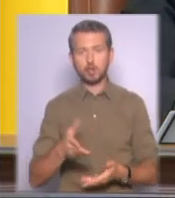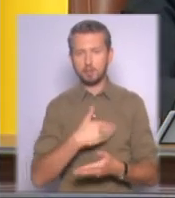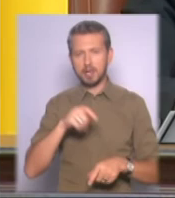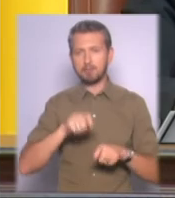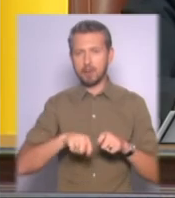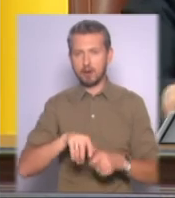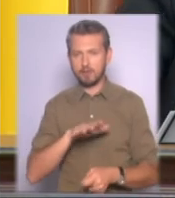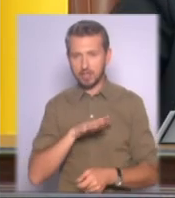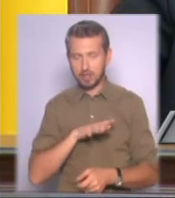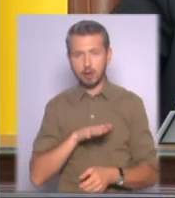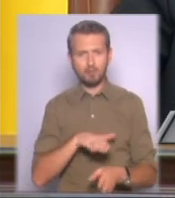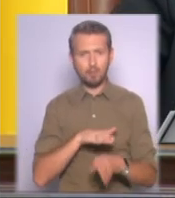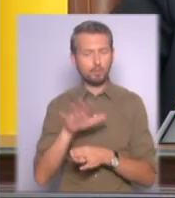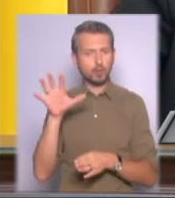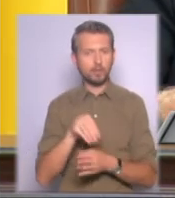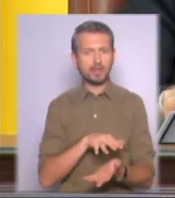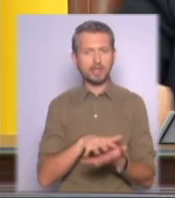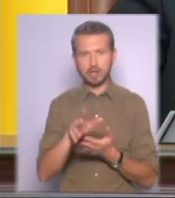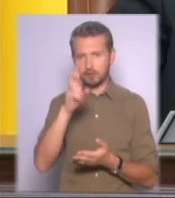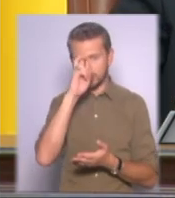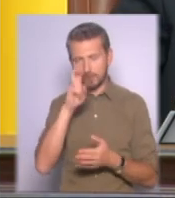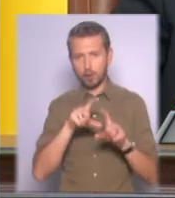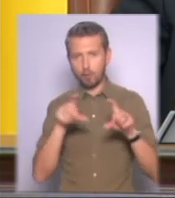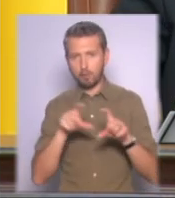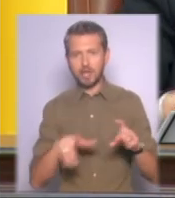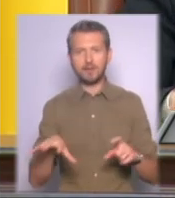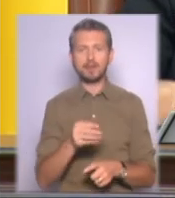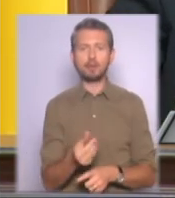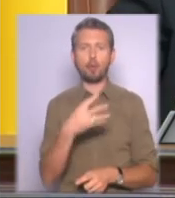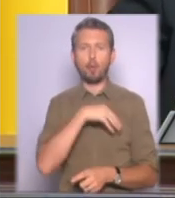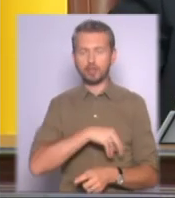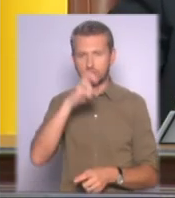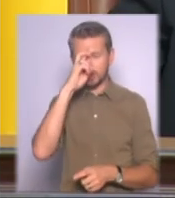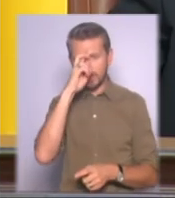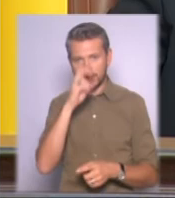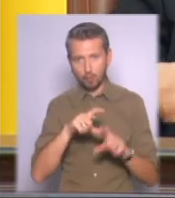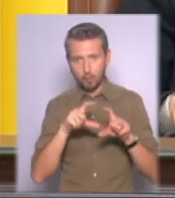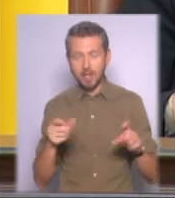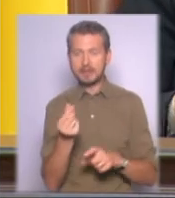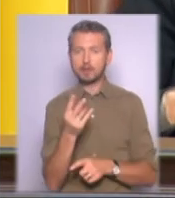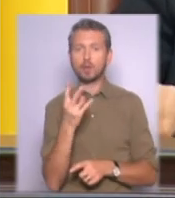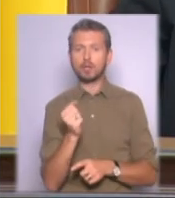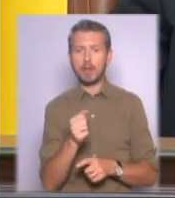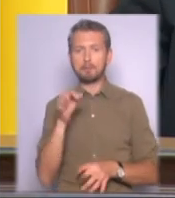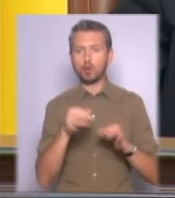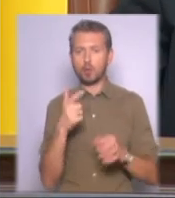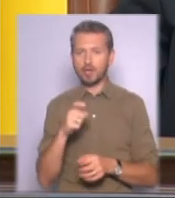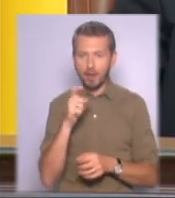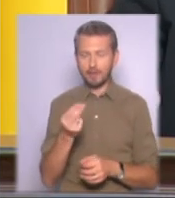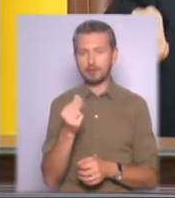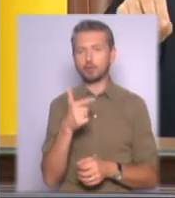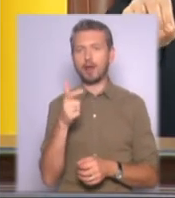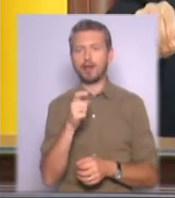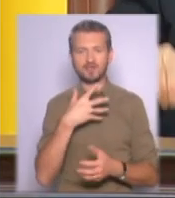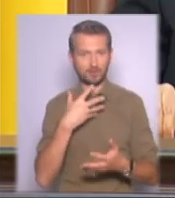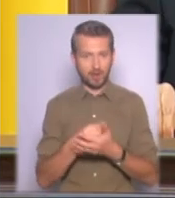перевірили повністю всі витрати державних компаній, всі доходи державних компаній, ціну на природній газ, ціну на газ власного видобутку, що